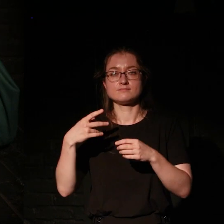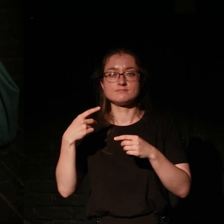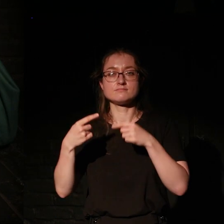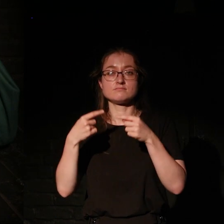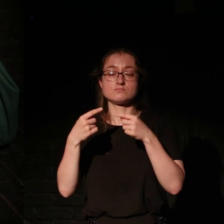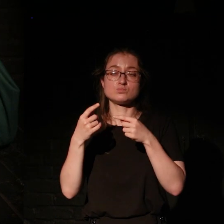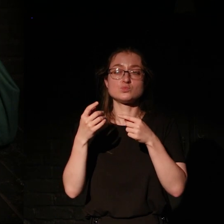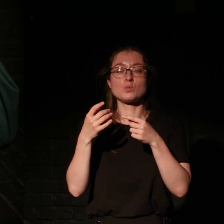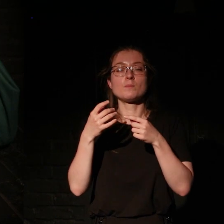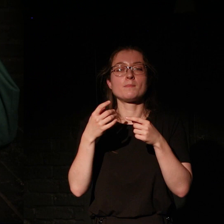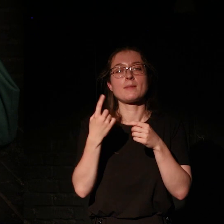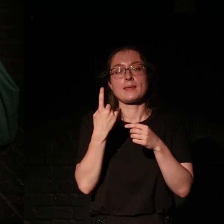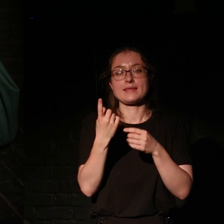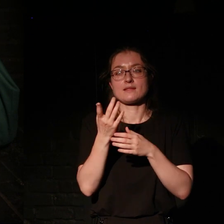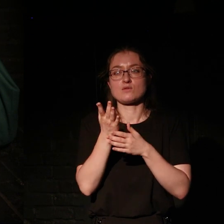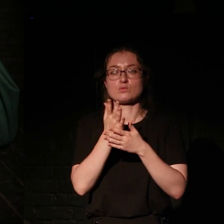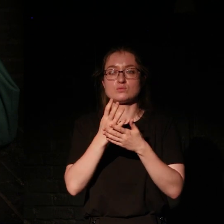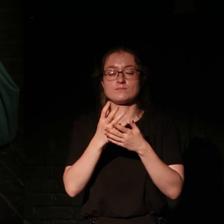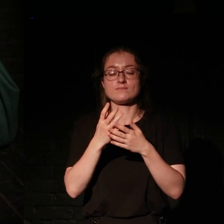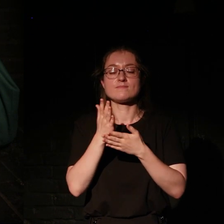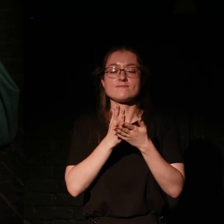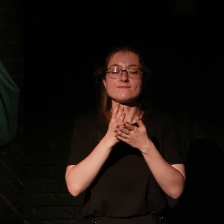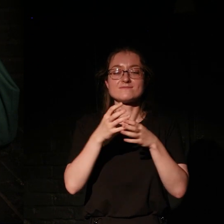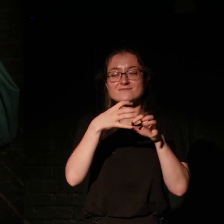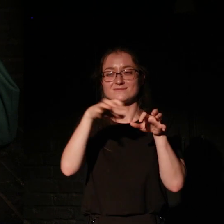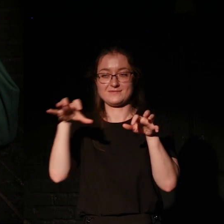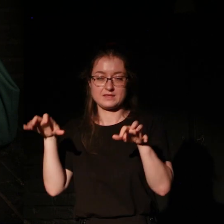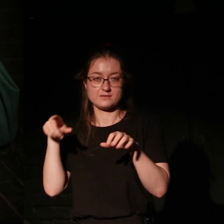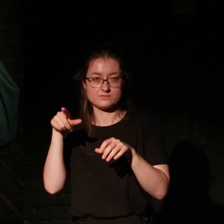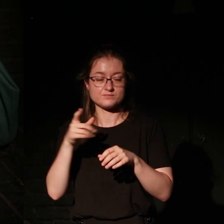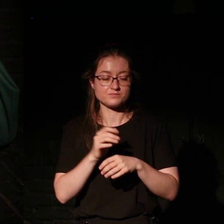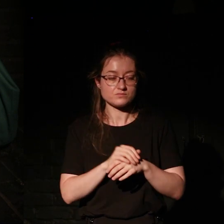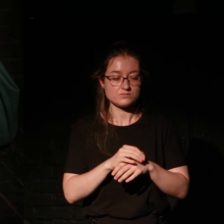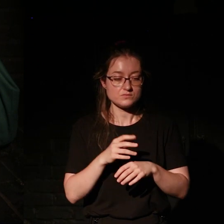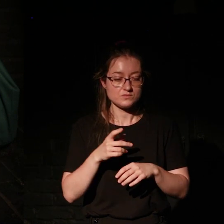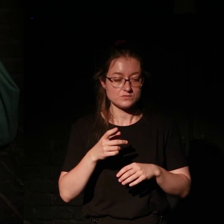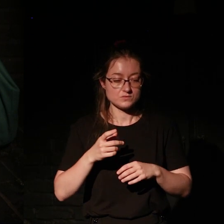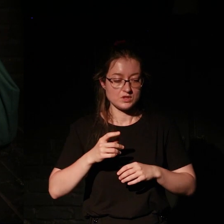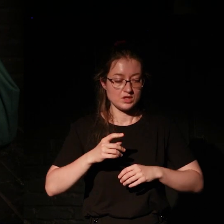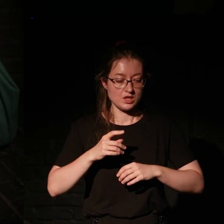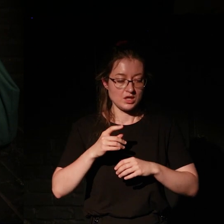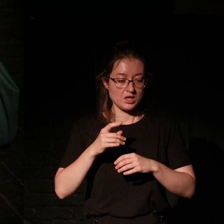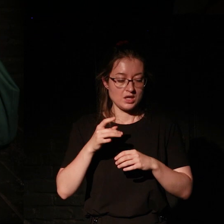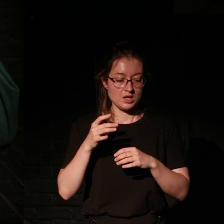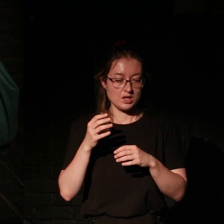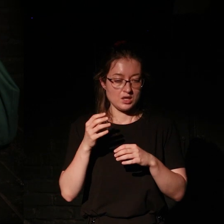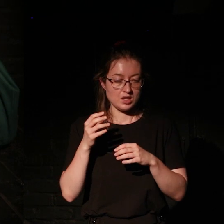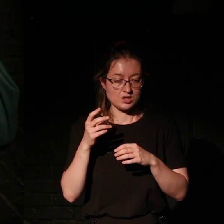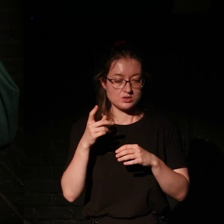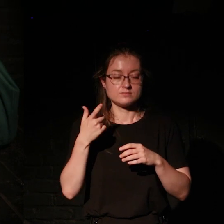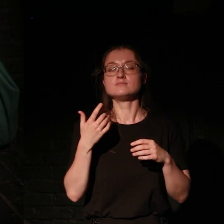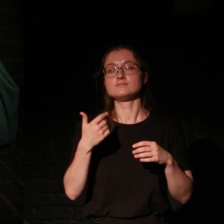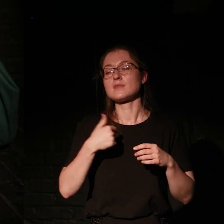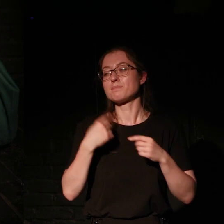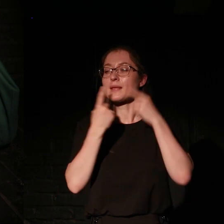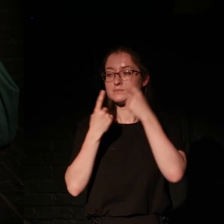czy ten kompromis jest zły. Moim zdaniem ten kompromis jest dobry, bo właśnie pokazuje,